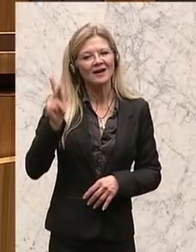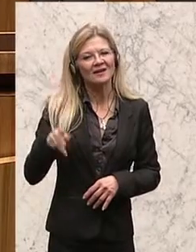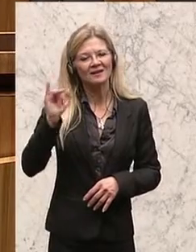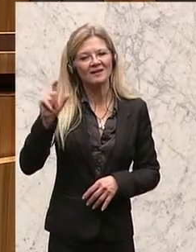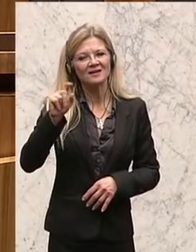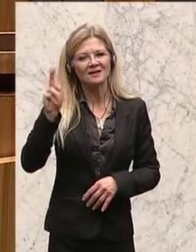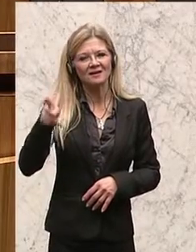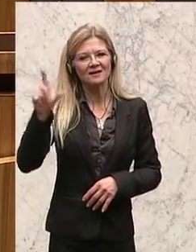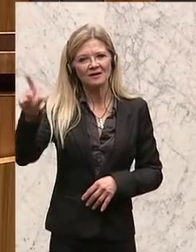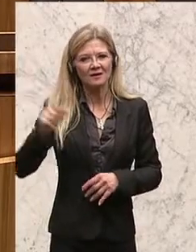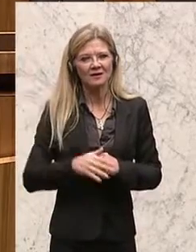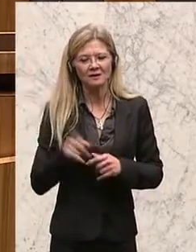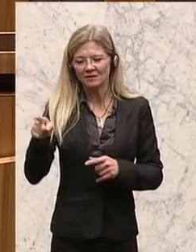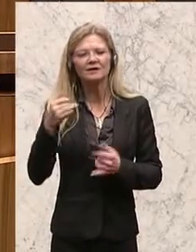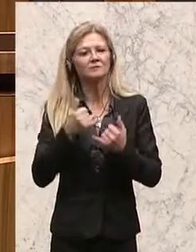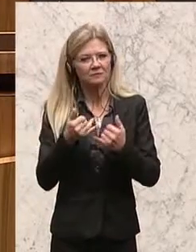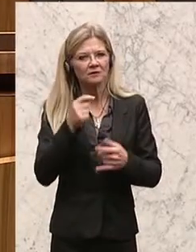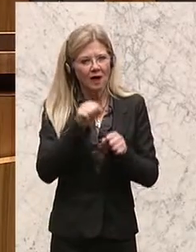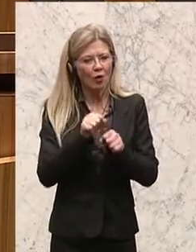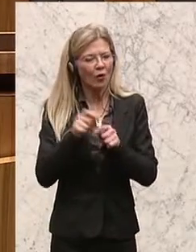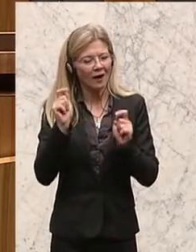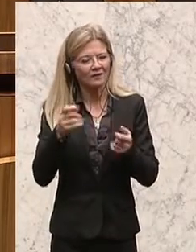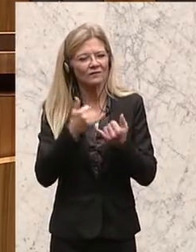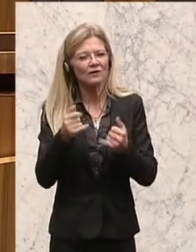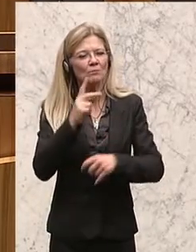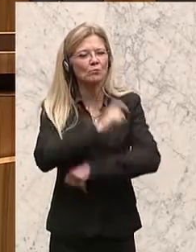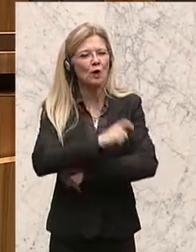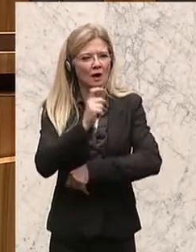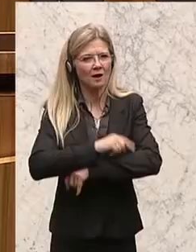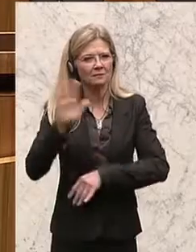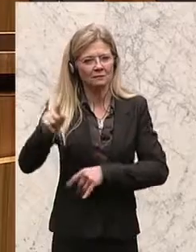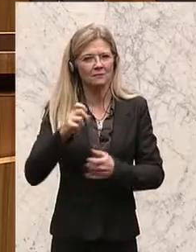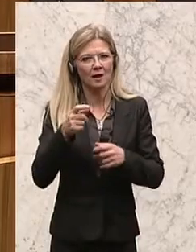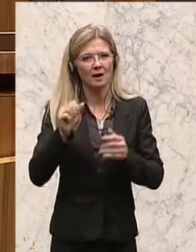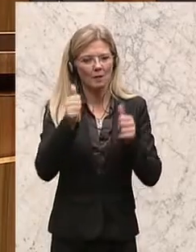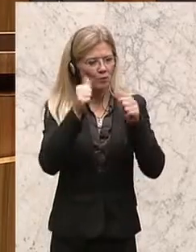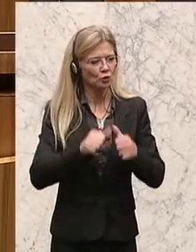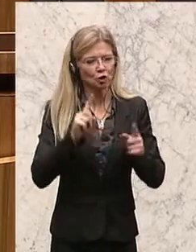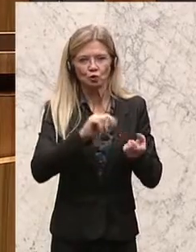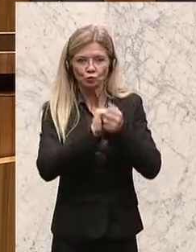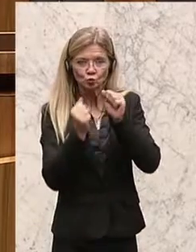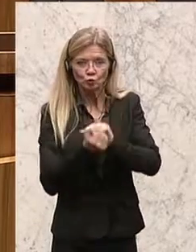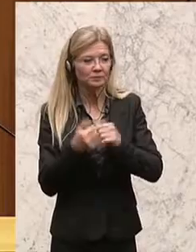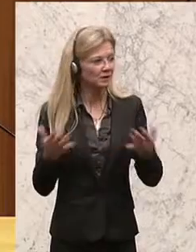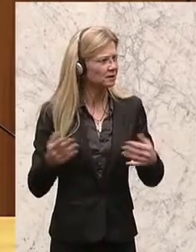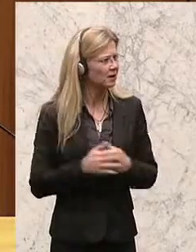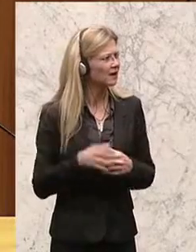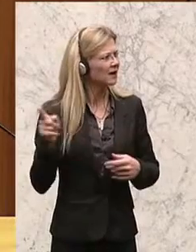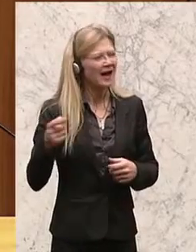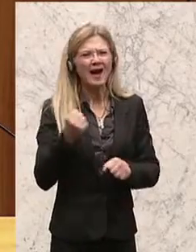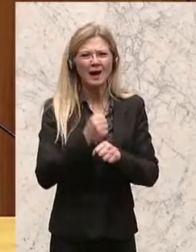modells und meine damen und herren von der sp die arbeiterkammer burgenland und die es für öl burgenland also die